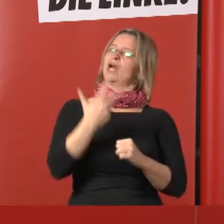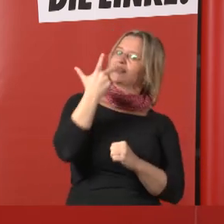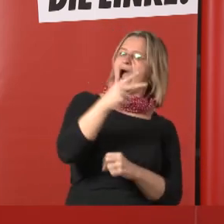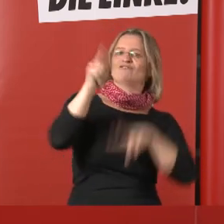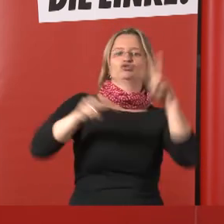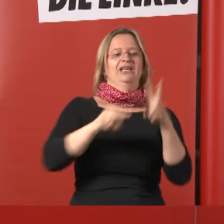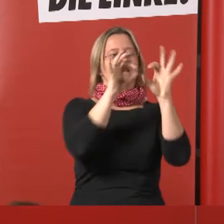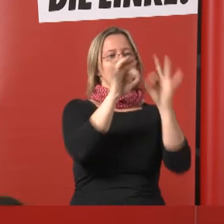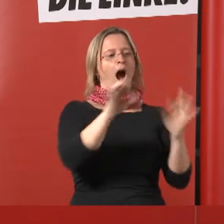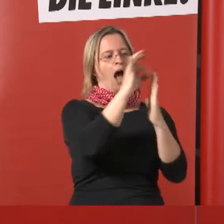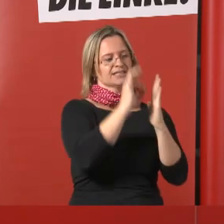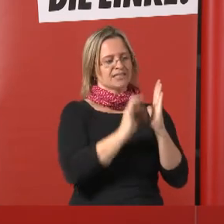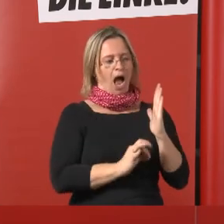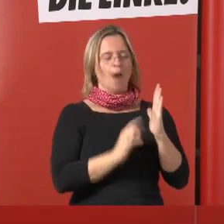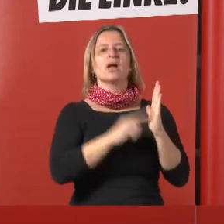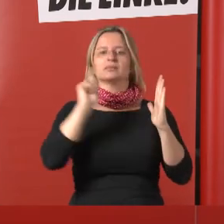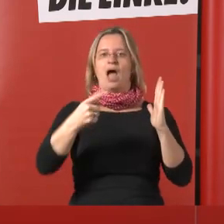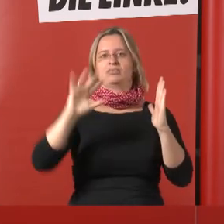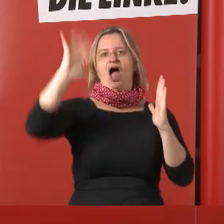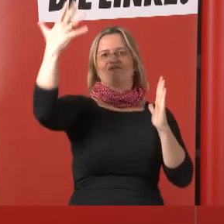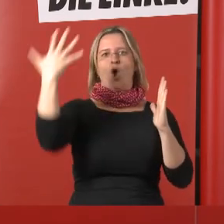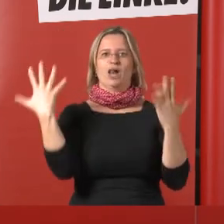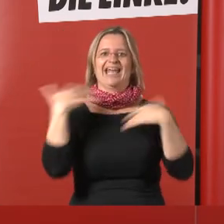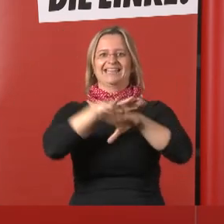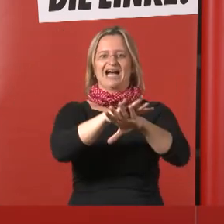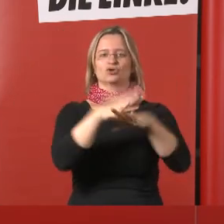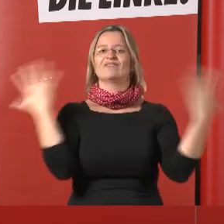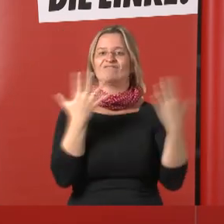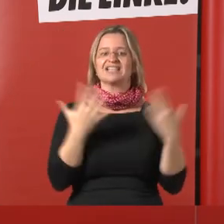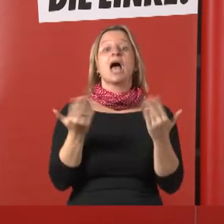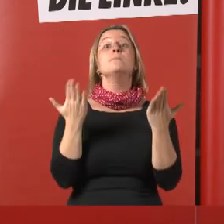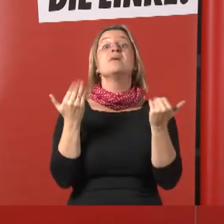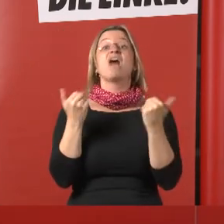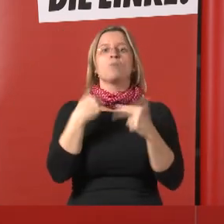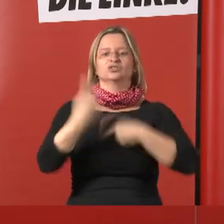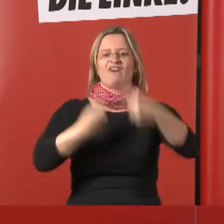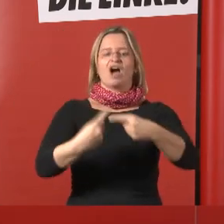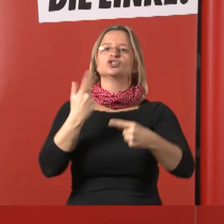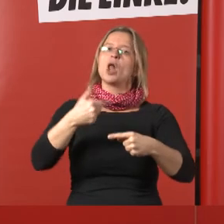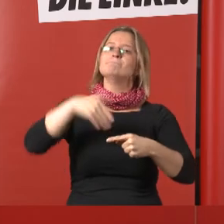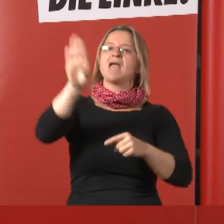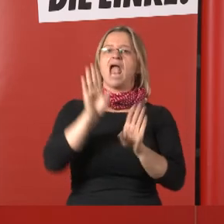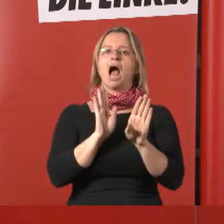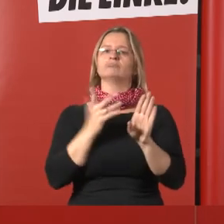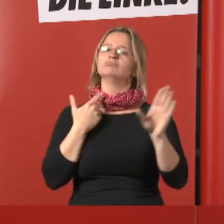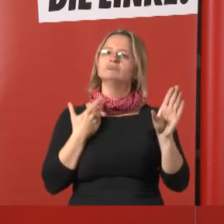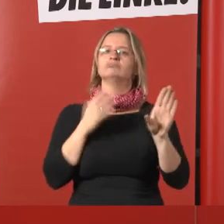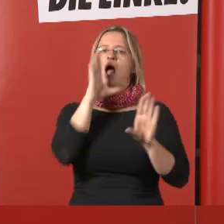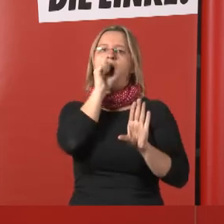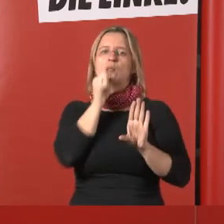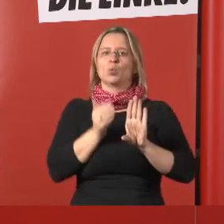3 konkrete Maßnahmen nennen, für die wir uns einsetzen, im Sinne einer positiven Integration. Wir wollen erstens